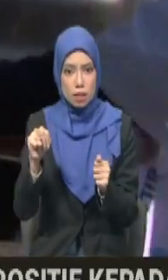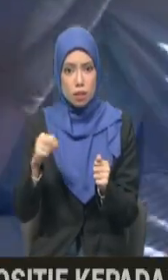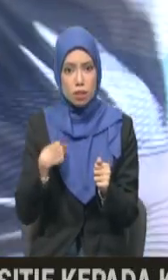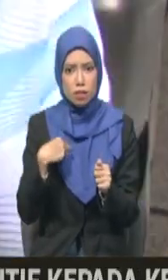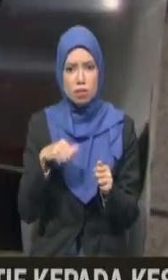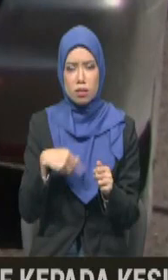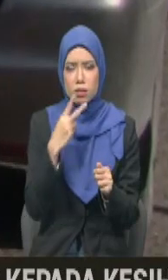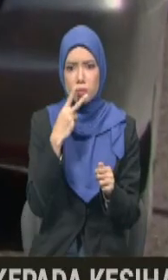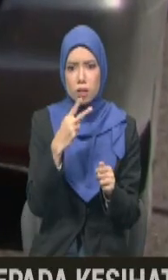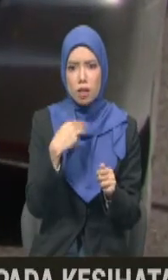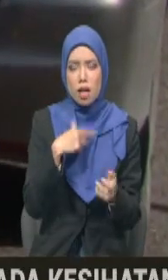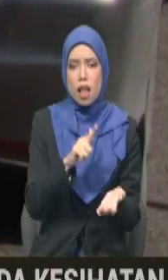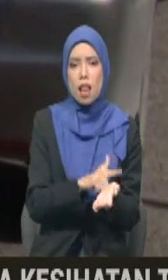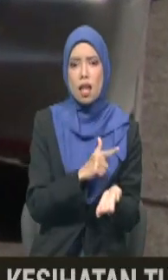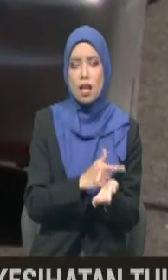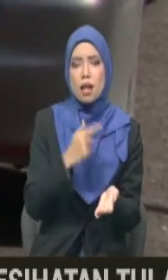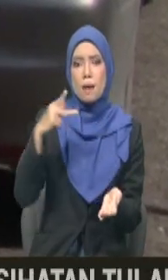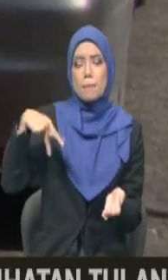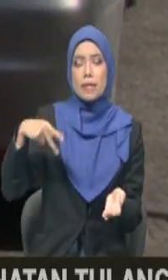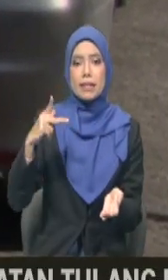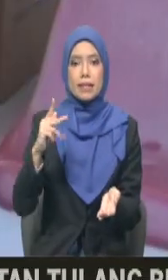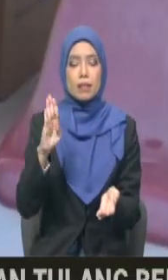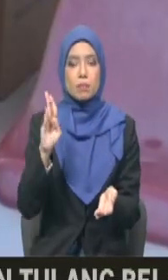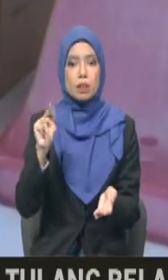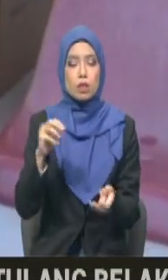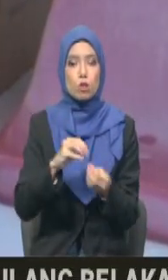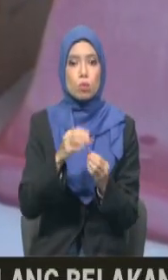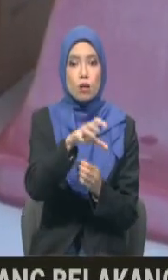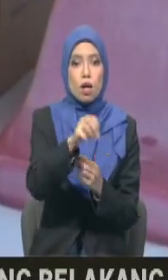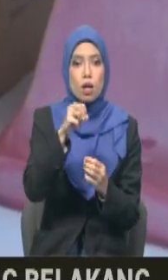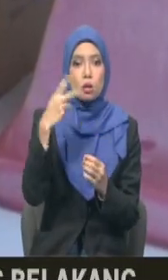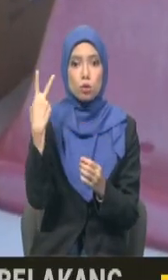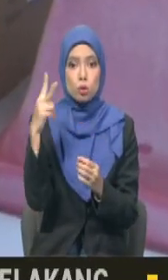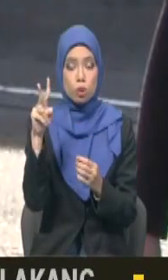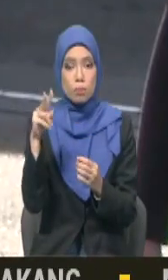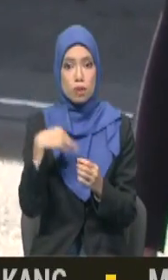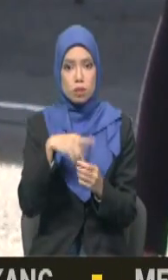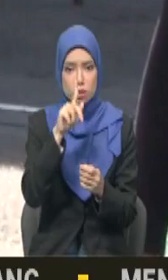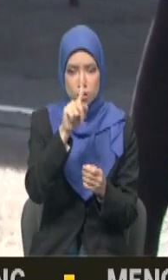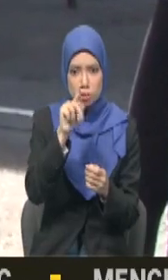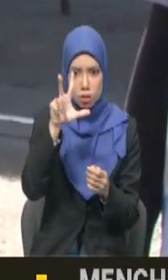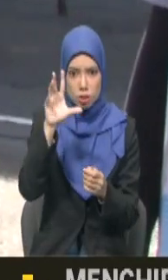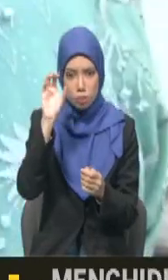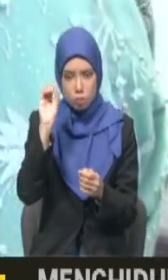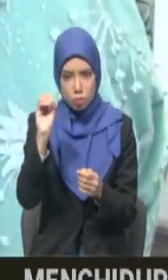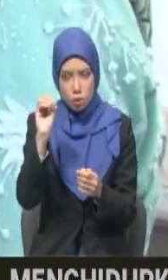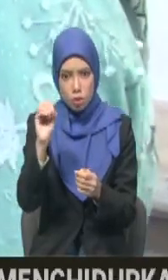menandakan bermulanya latihan pkbn pengambilan ke-12 dengan tempoh latihan selama 103